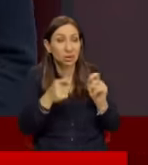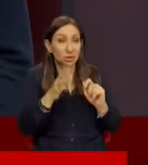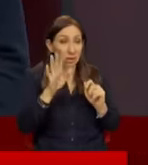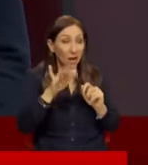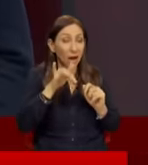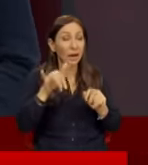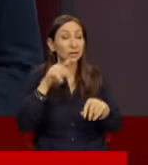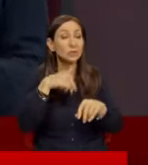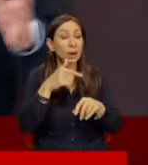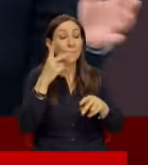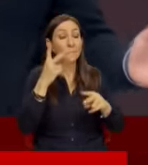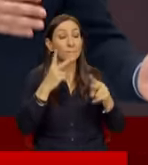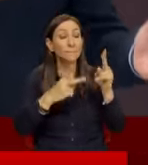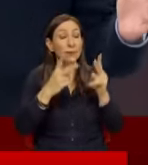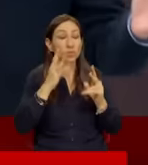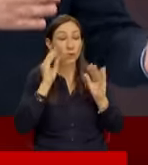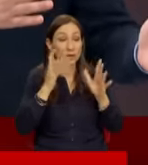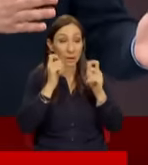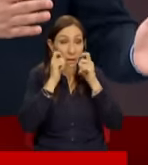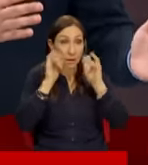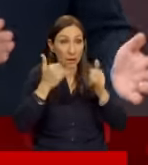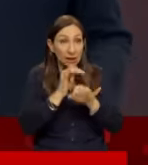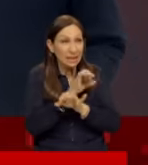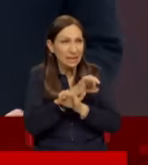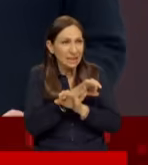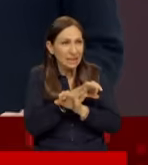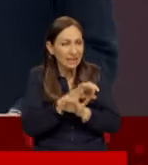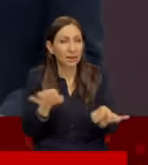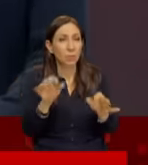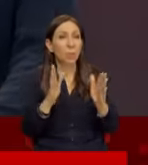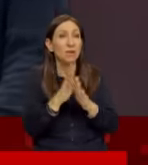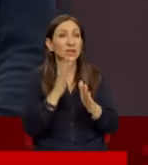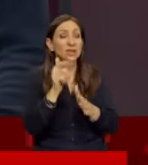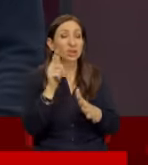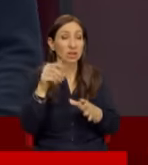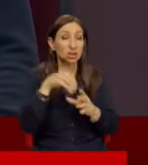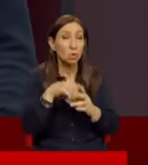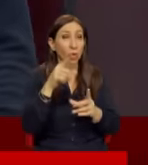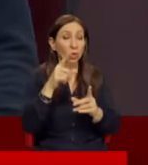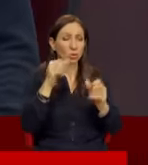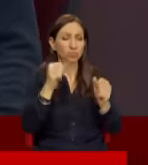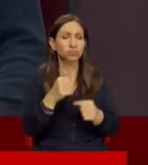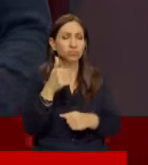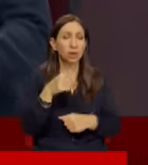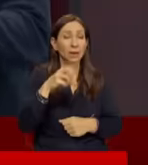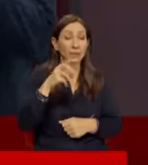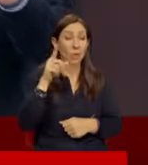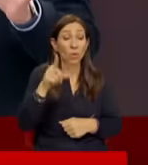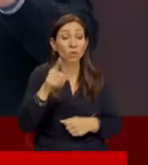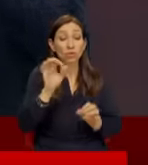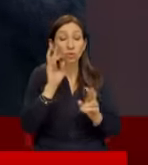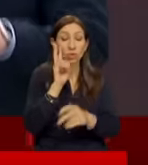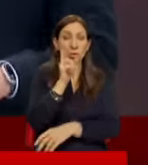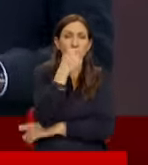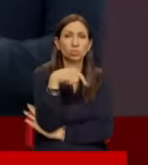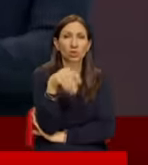Keza aynı şey bazı aşırı muhalif, çok net muhalif ilçeler için de geçerlidir. Oralarda tutunabiliyor o yüzden AK Parti. Oralarda da şunu